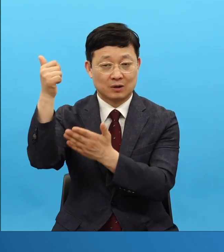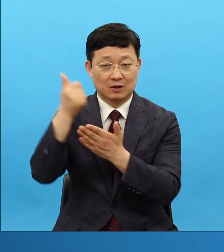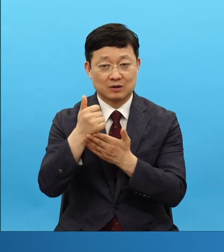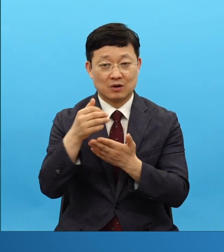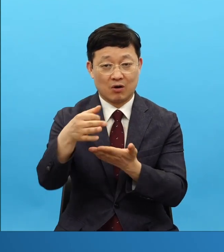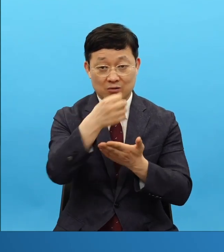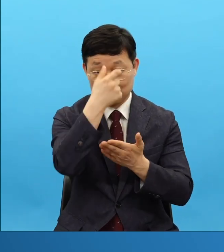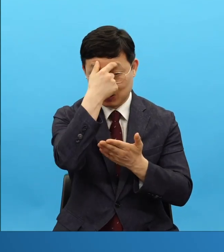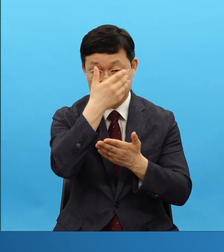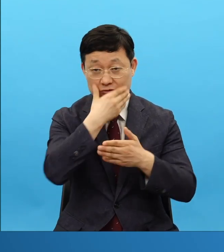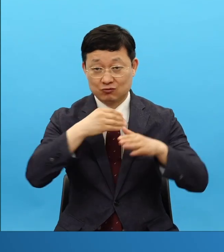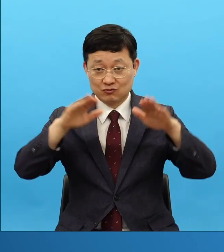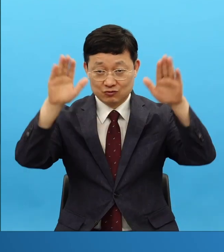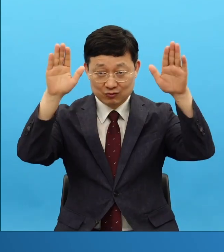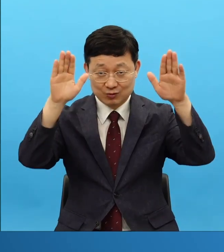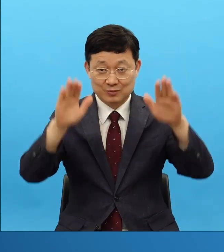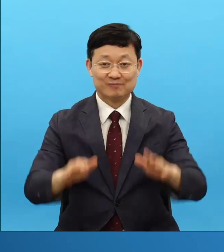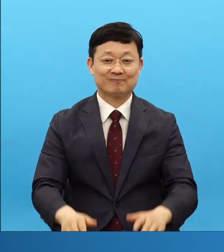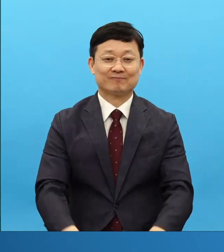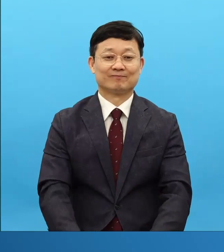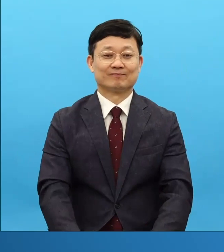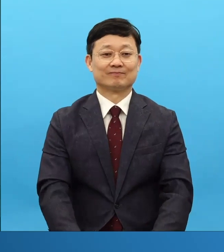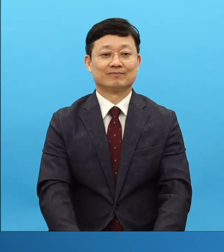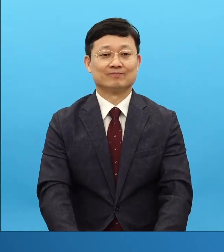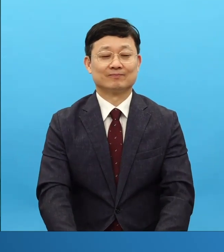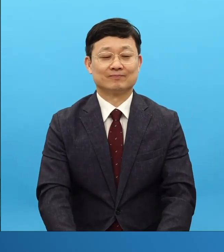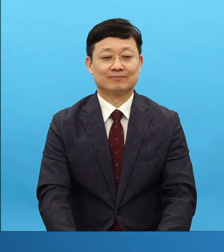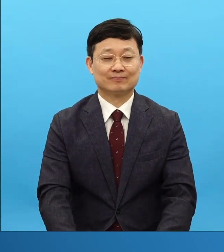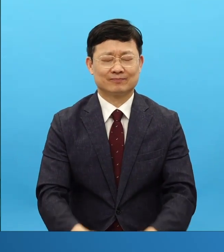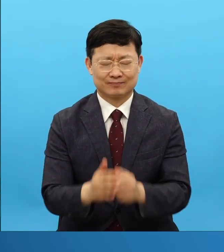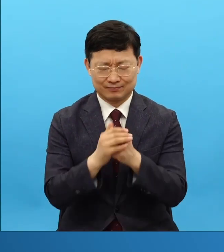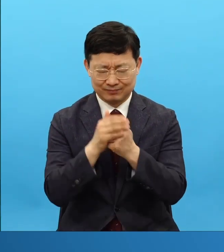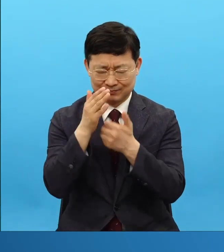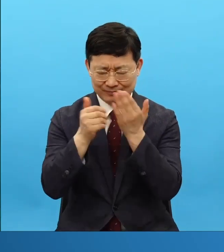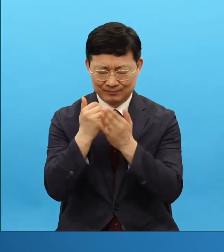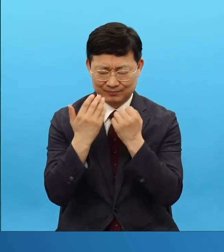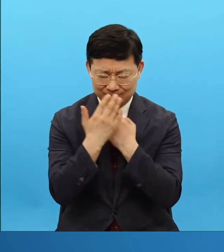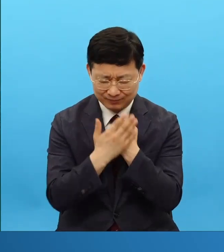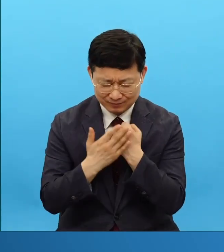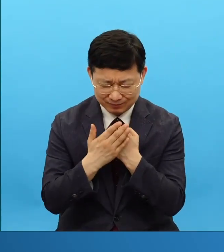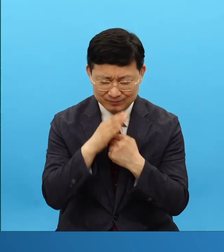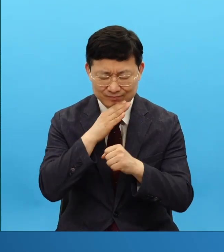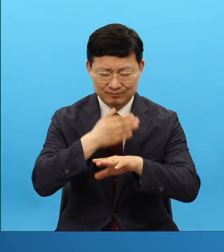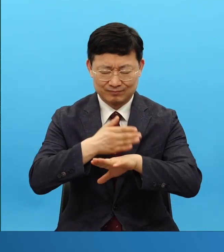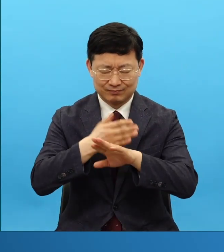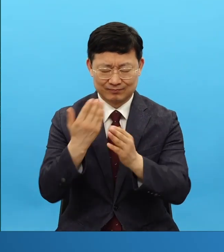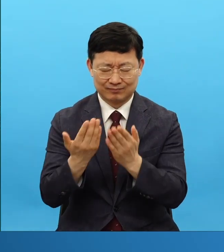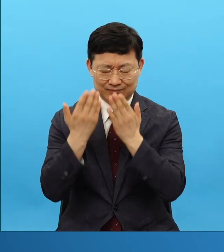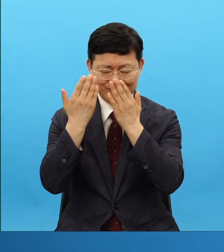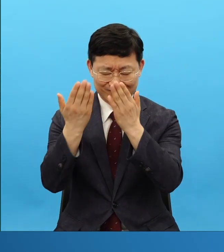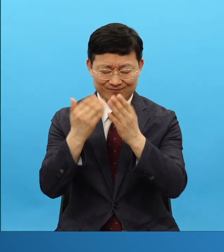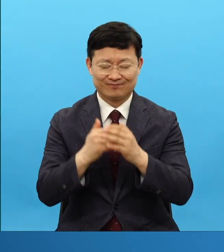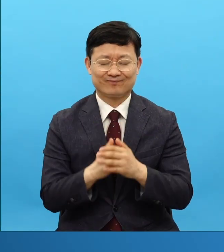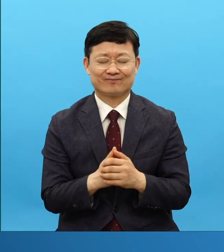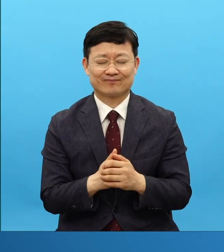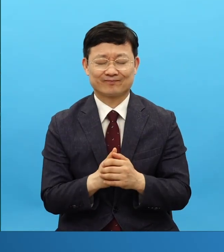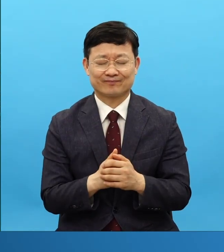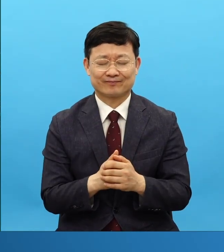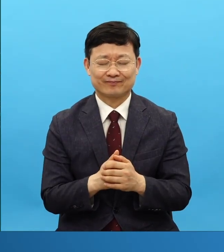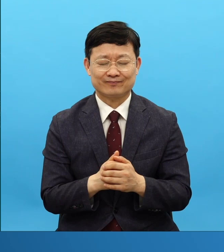핵심 예배를 마치겠습니다. 하나님의 은혜에 감사를 드립니다. God, we thank you for your